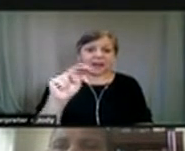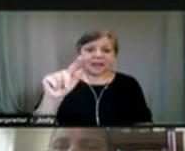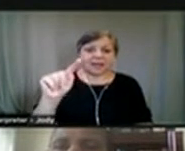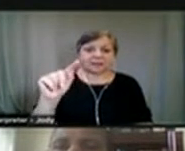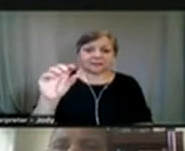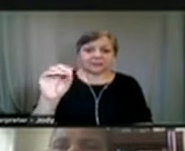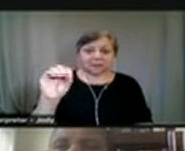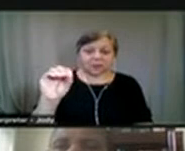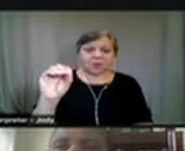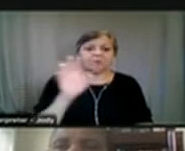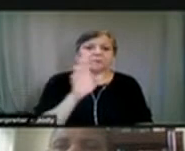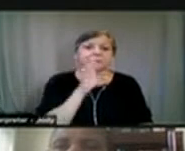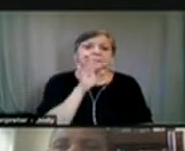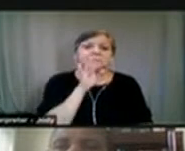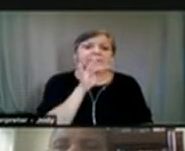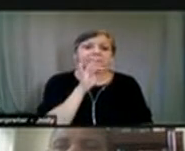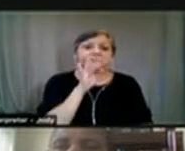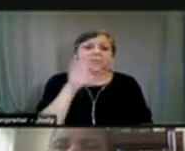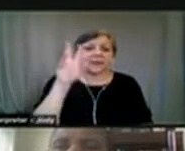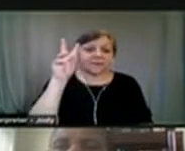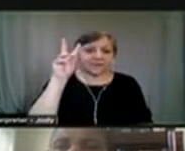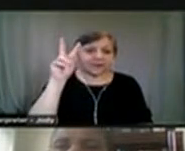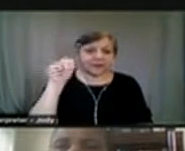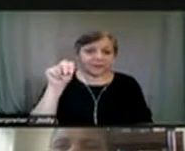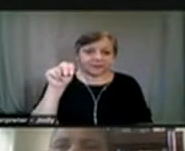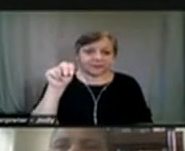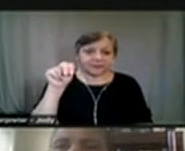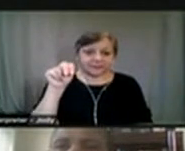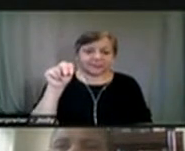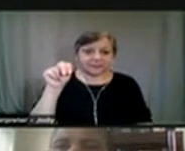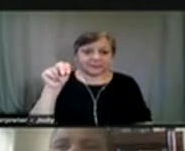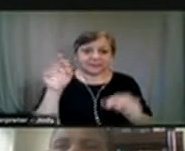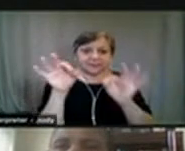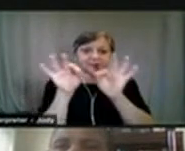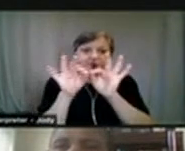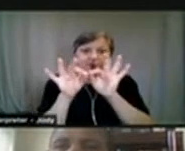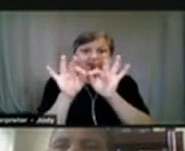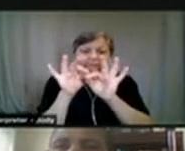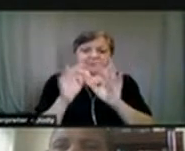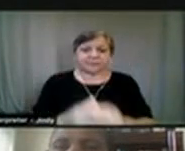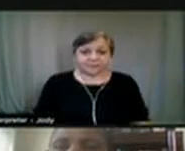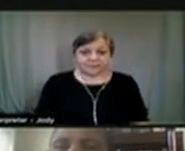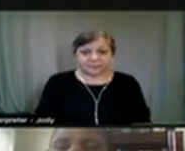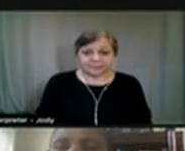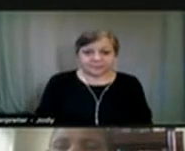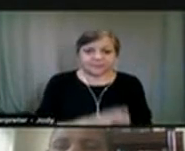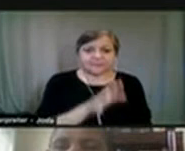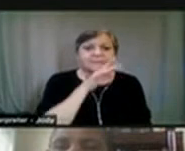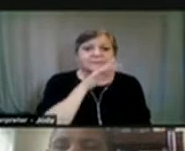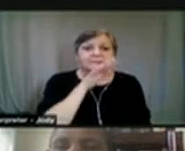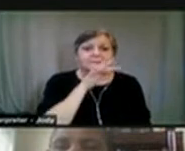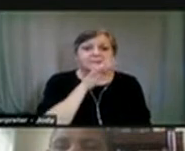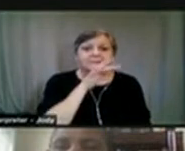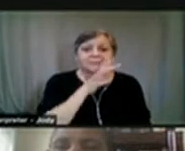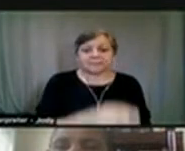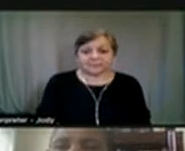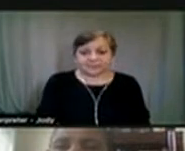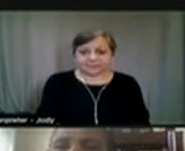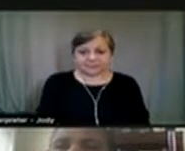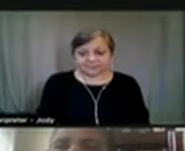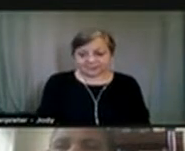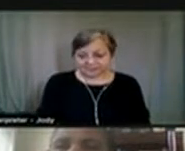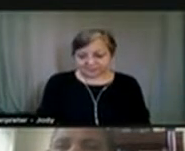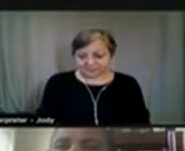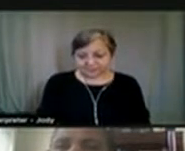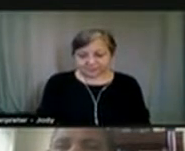người phiên dịch tiếng Việt cho quý vị hôm nay. Một khi chúng tôi kích hoạt tính năng phiên dịch, xin vui lòng bấm vào biểu tượng quả địa cầu sẽ xuất hiện phía cuối